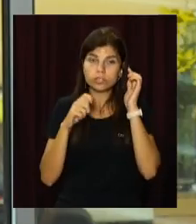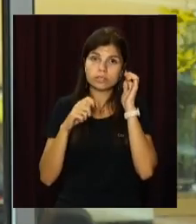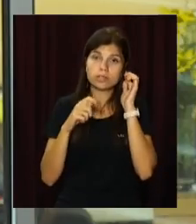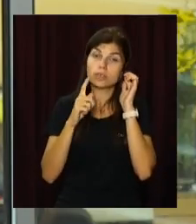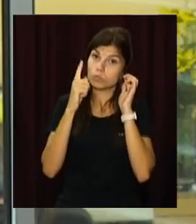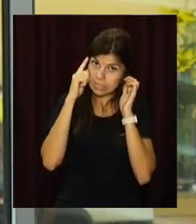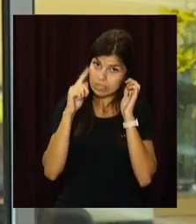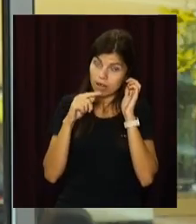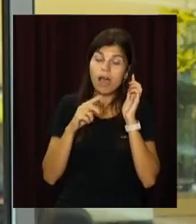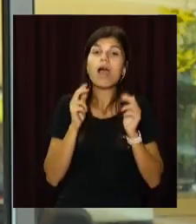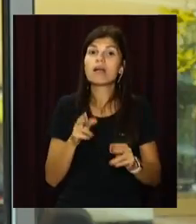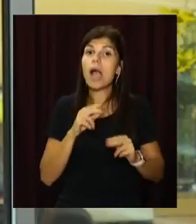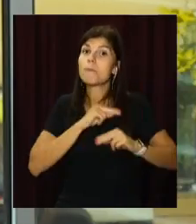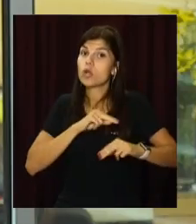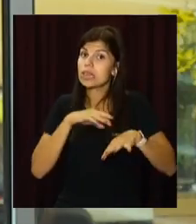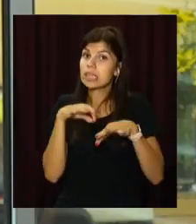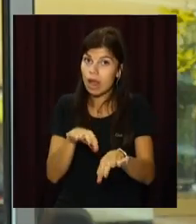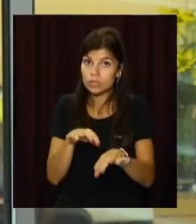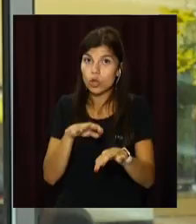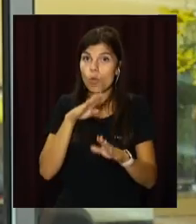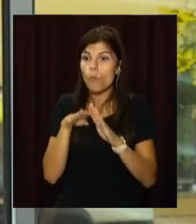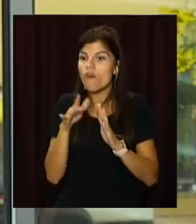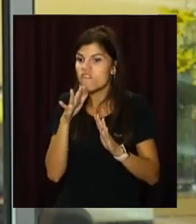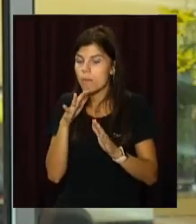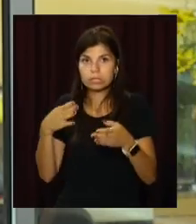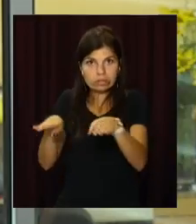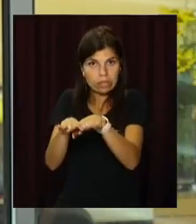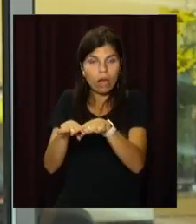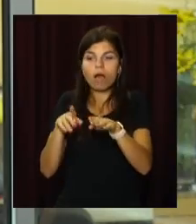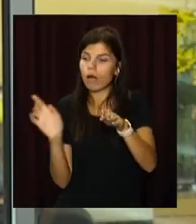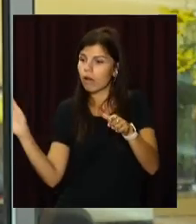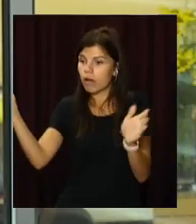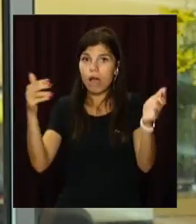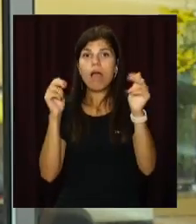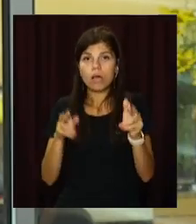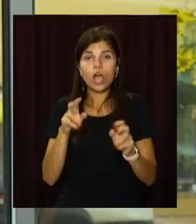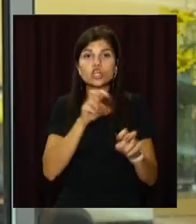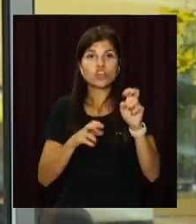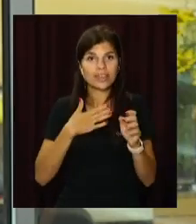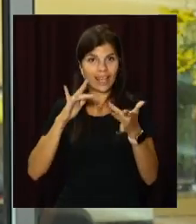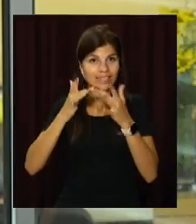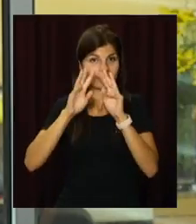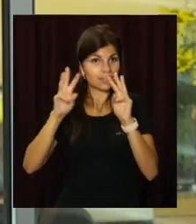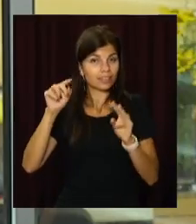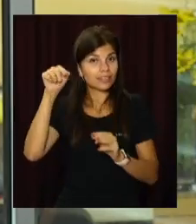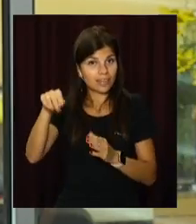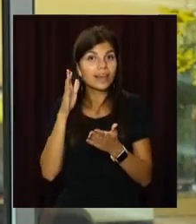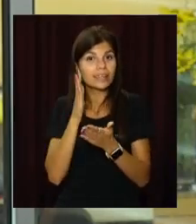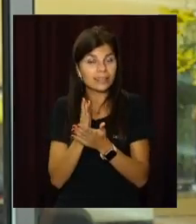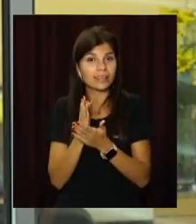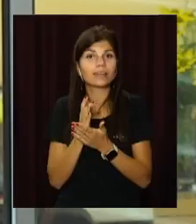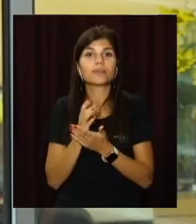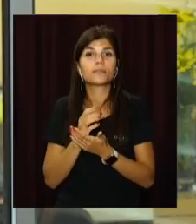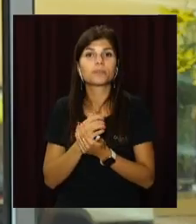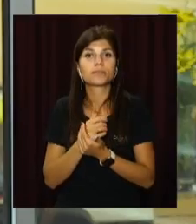працюватиме транспорт під час перекриття, схеми руху маршрутів, шукайте на нашому сайті opentv.media. Не забувайте й про